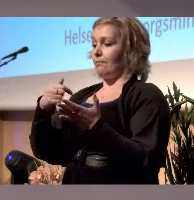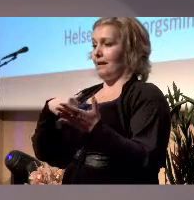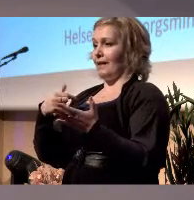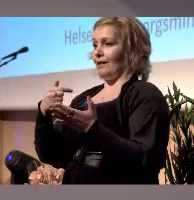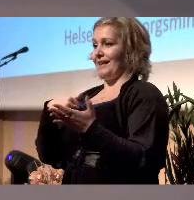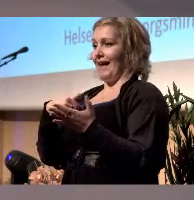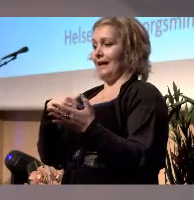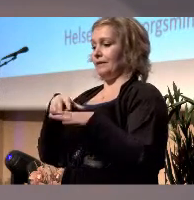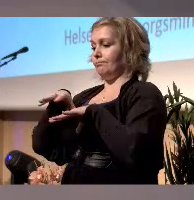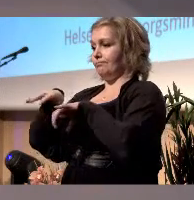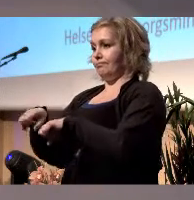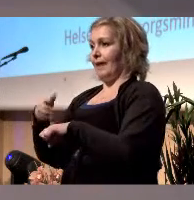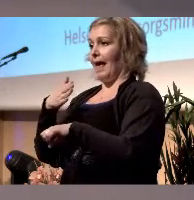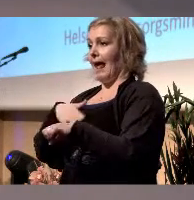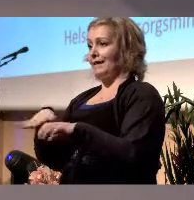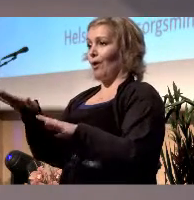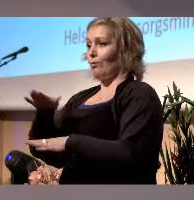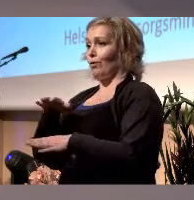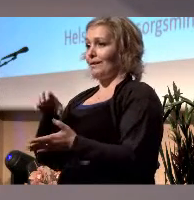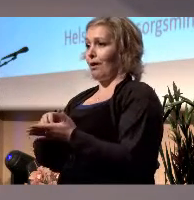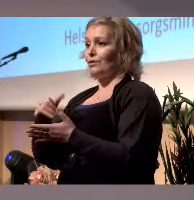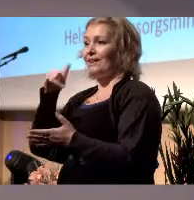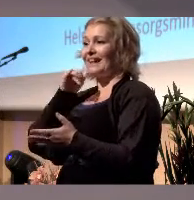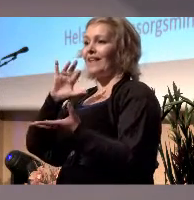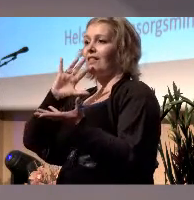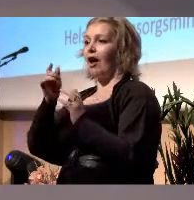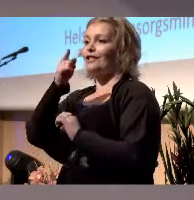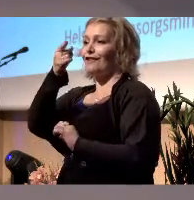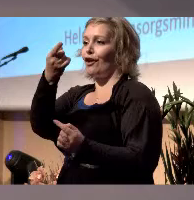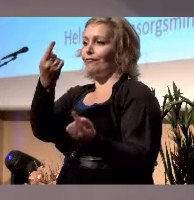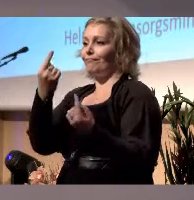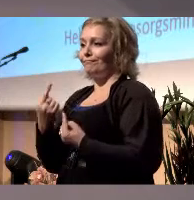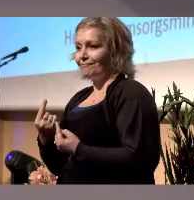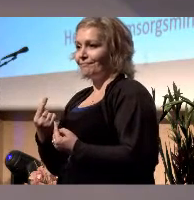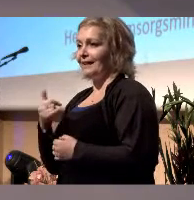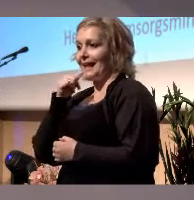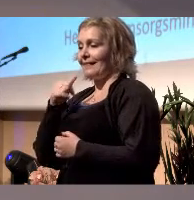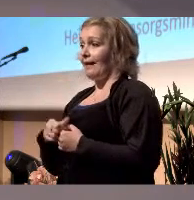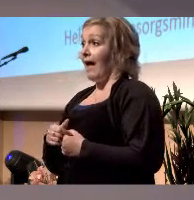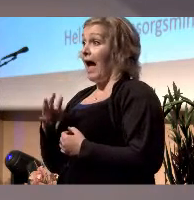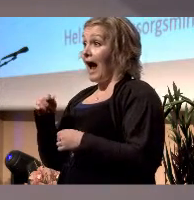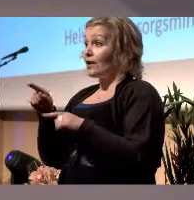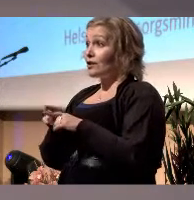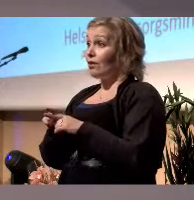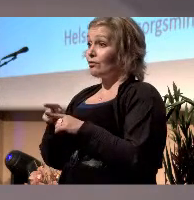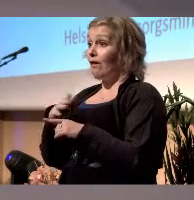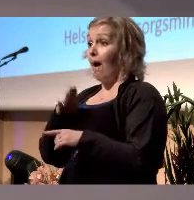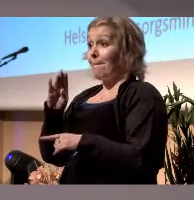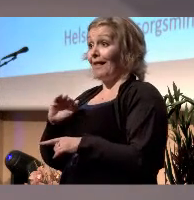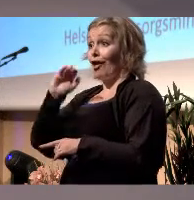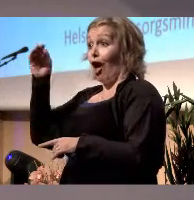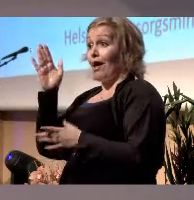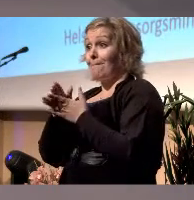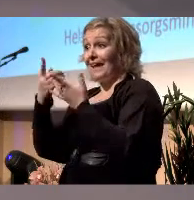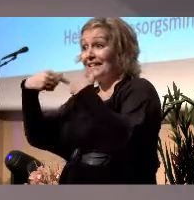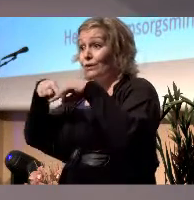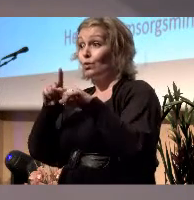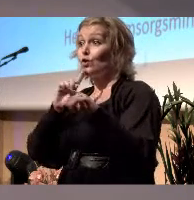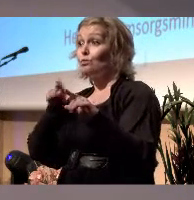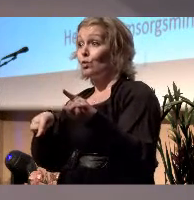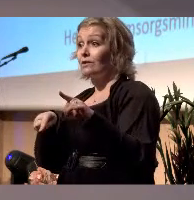og jeg inntok Helse- og omsorgsdepartementet, så ringte Dagsrevyen. det sånn at dere vil ha Bent Høie i studio,